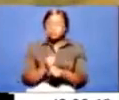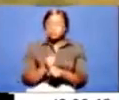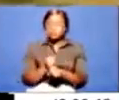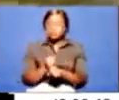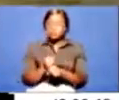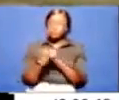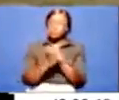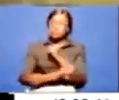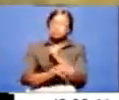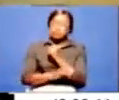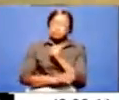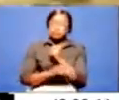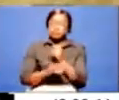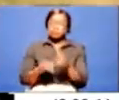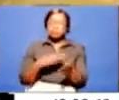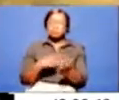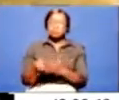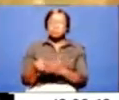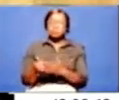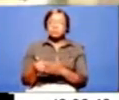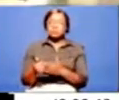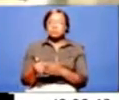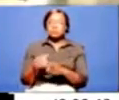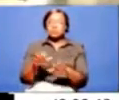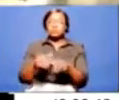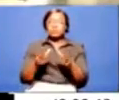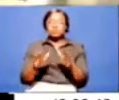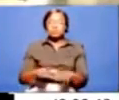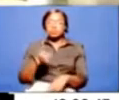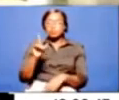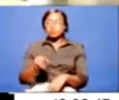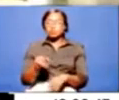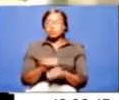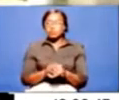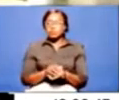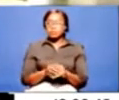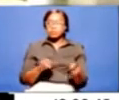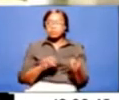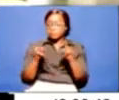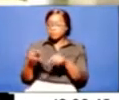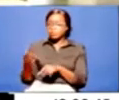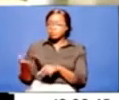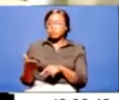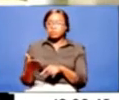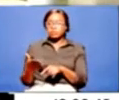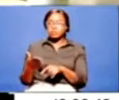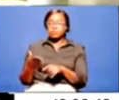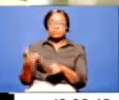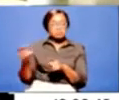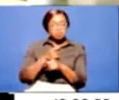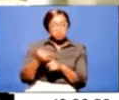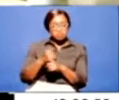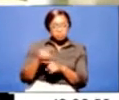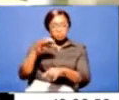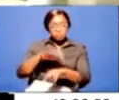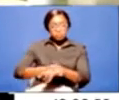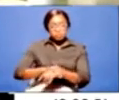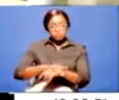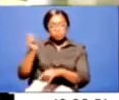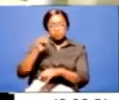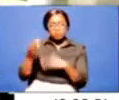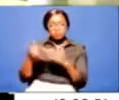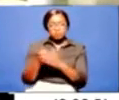ambavyo vitauziwa wafugaji samaki kwa bei nafuu. Tukija pale watu watapata masomo pale kutoka eneo yote ya Kenya, na